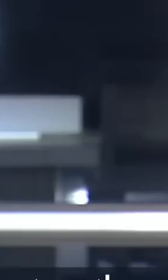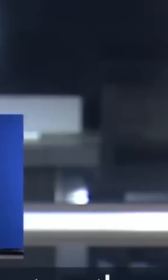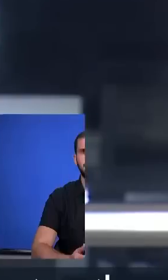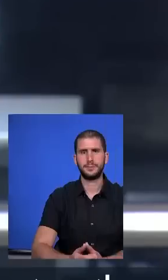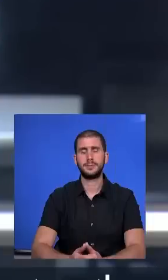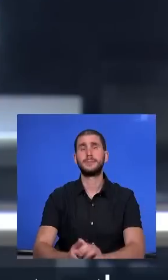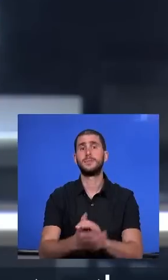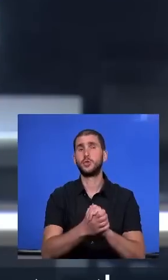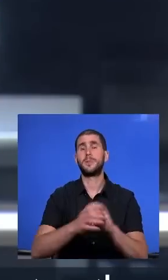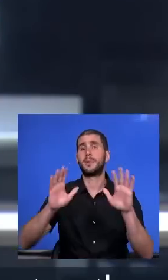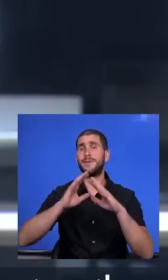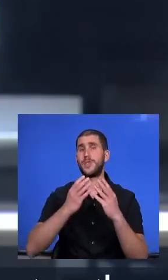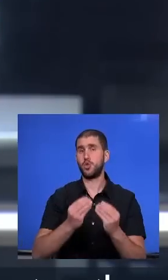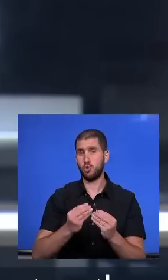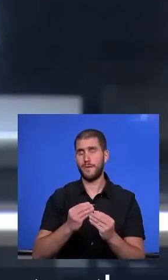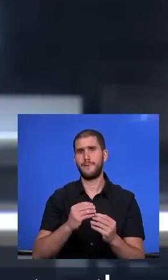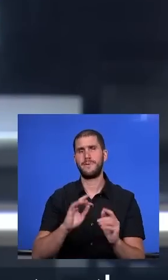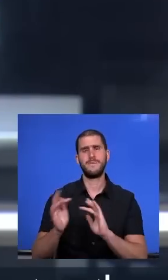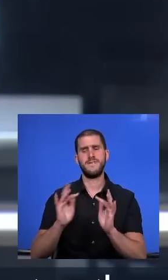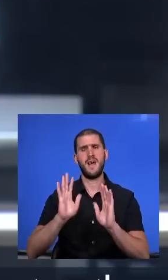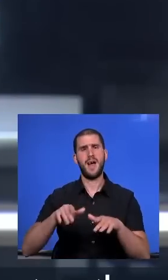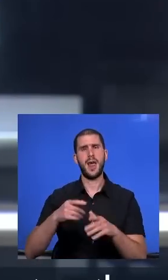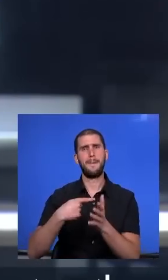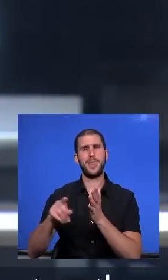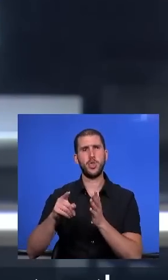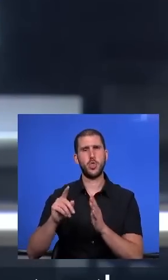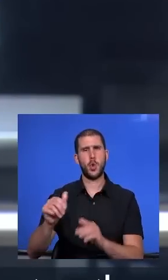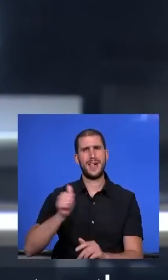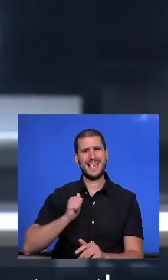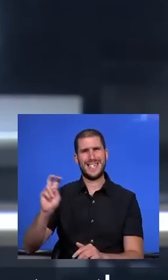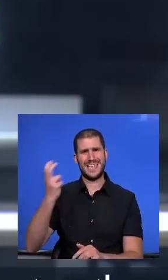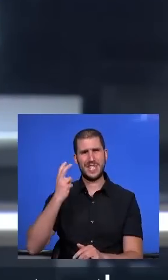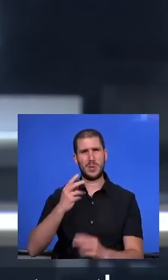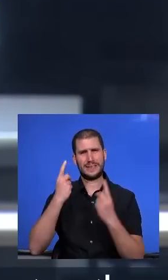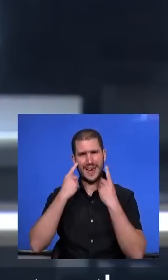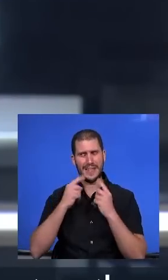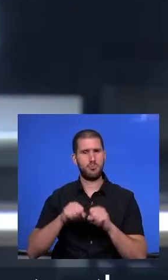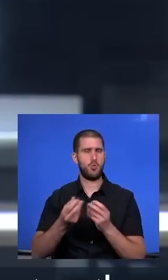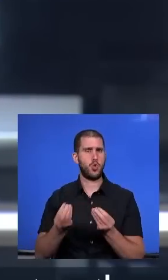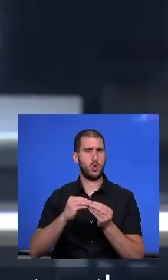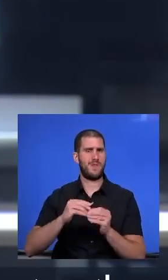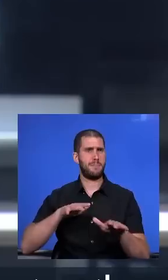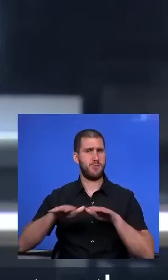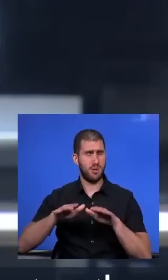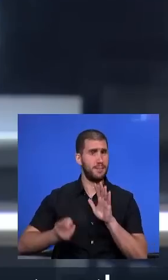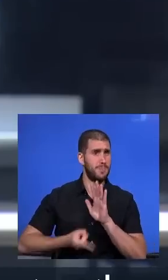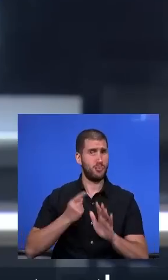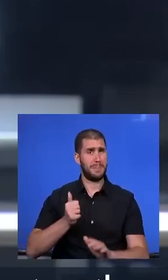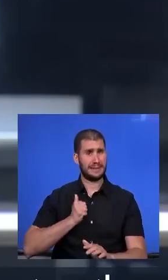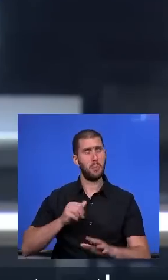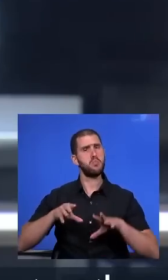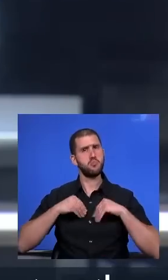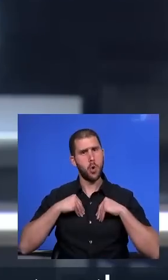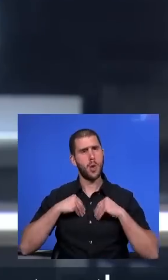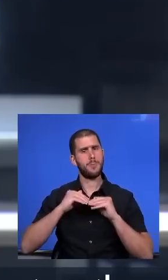שלום לכם וערב טוב. הקרב על הפטור מגיוס לחרדים הופך למשבר הנוסף של הממשלה הזאת. לראשונה בצהל מוכנים להוריד